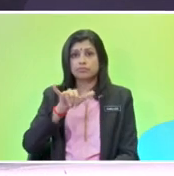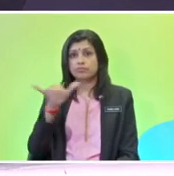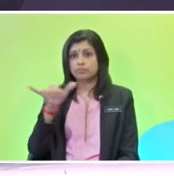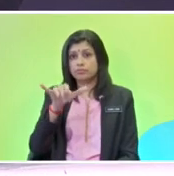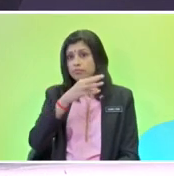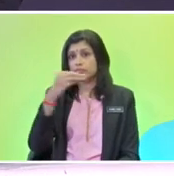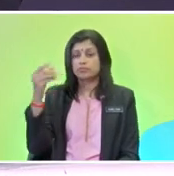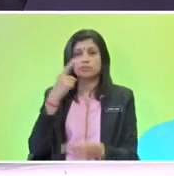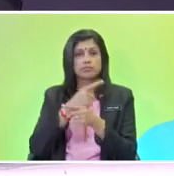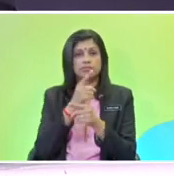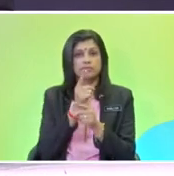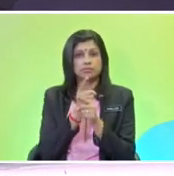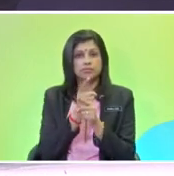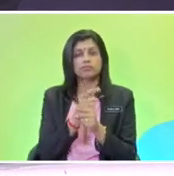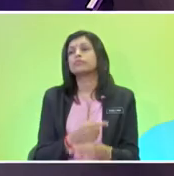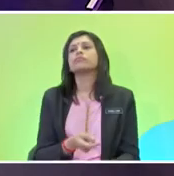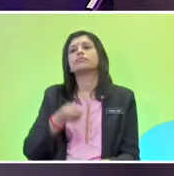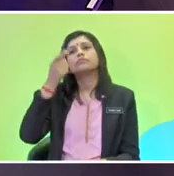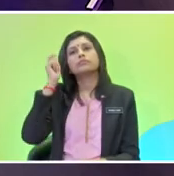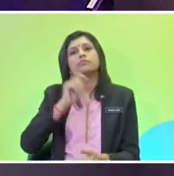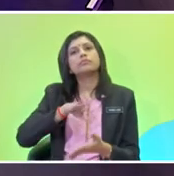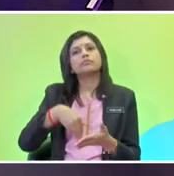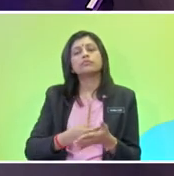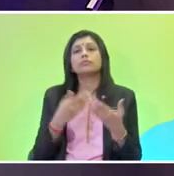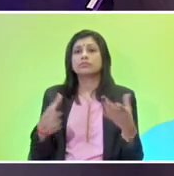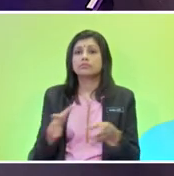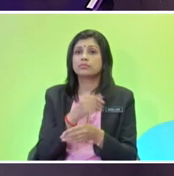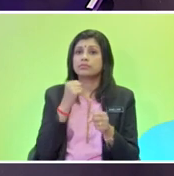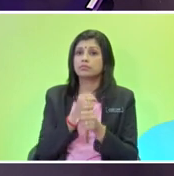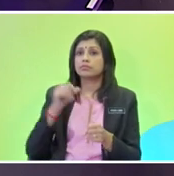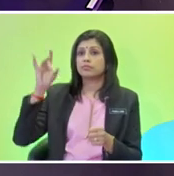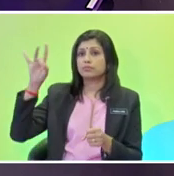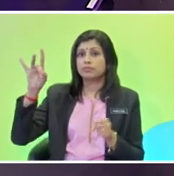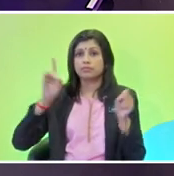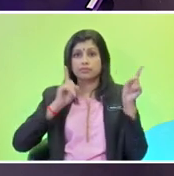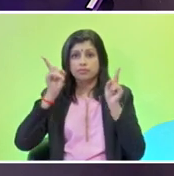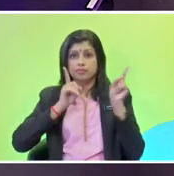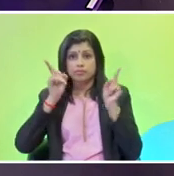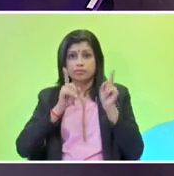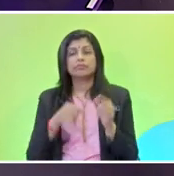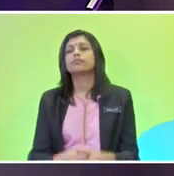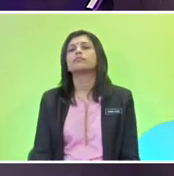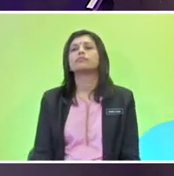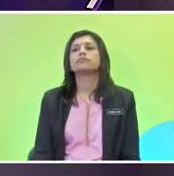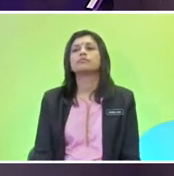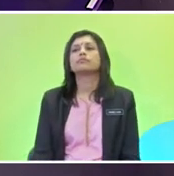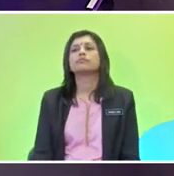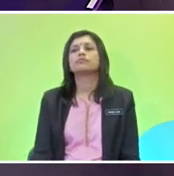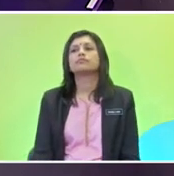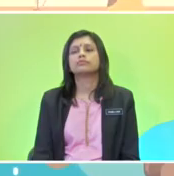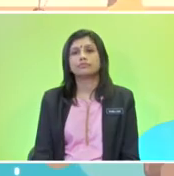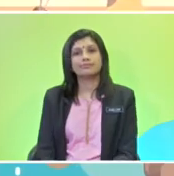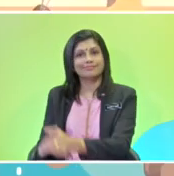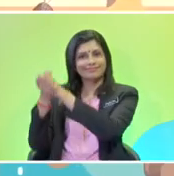rasanya semua tadi 8 bintang kot semua orang dapat. 8 bintang. Hebat tu. Tahniah semua.